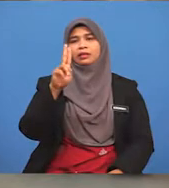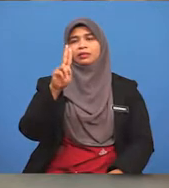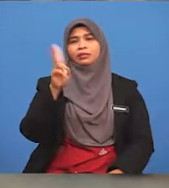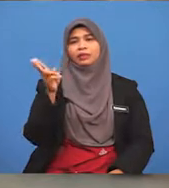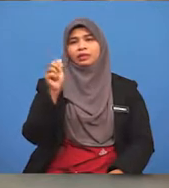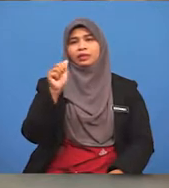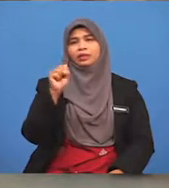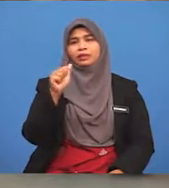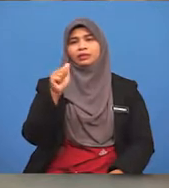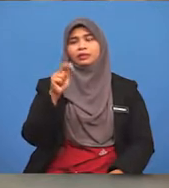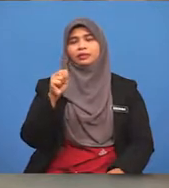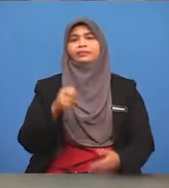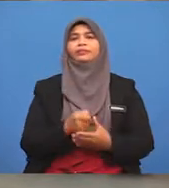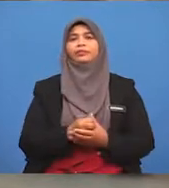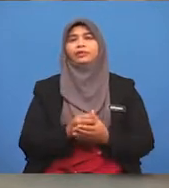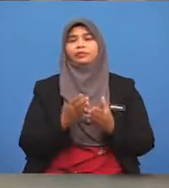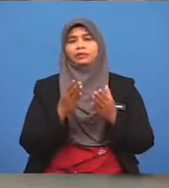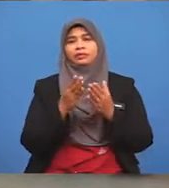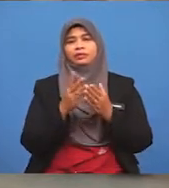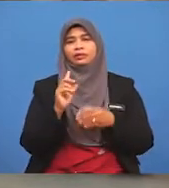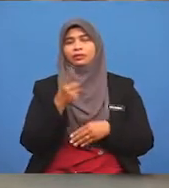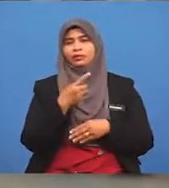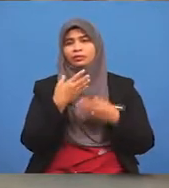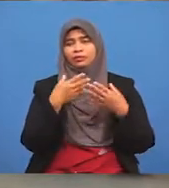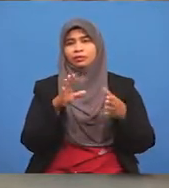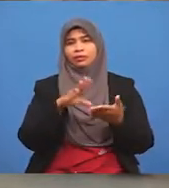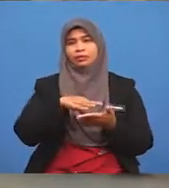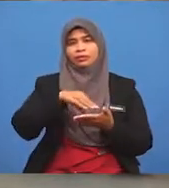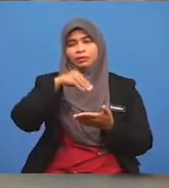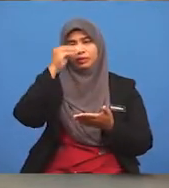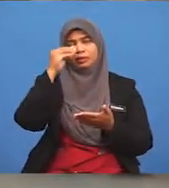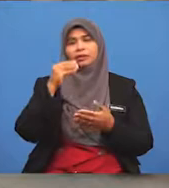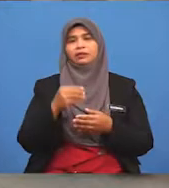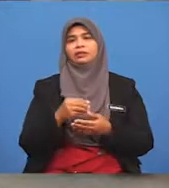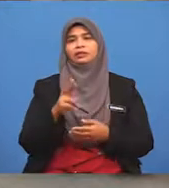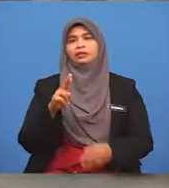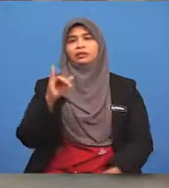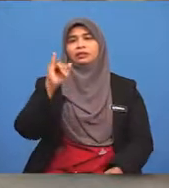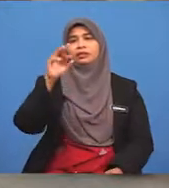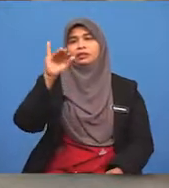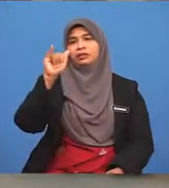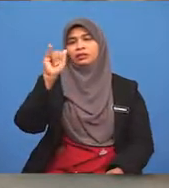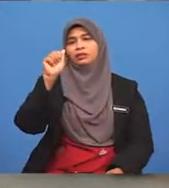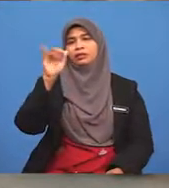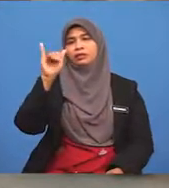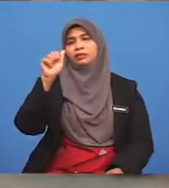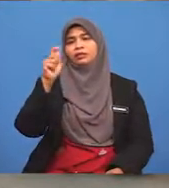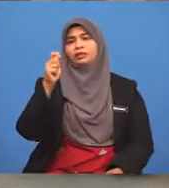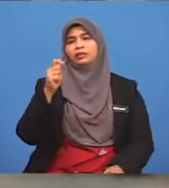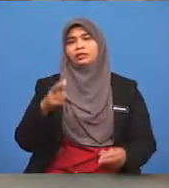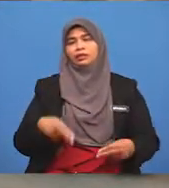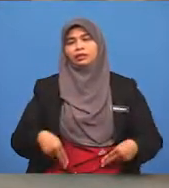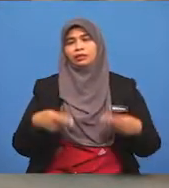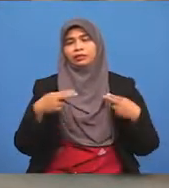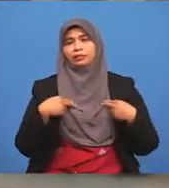Alhamdulillah, kita sudah mempelajari riwayat hidup tokoh ulama hadis yang hebat dan